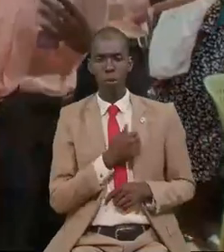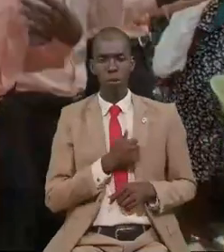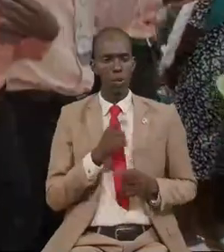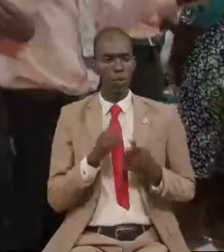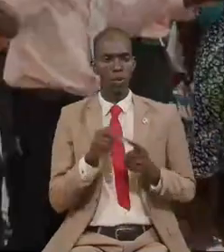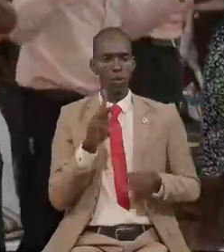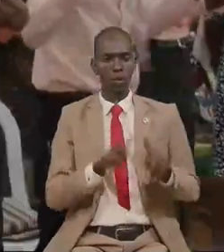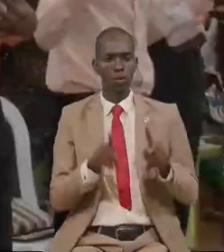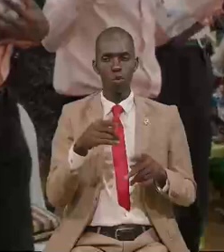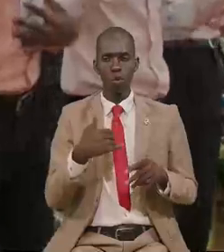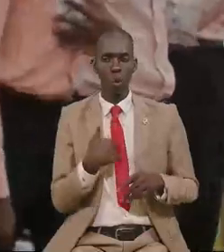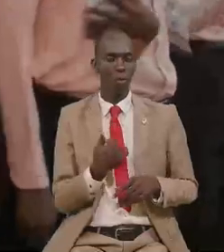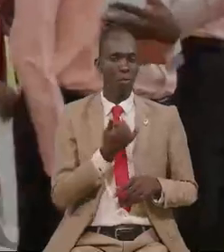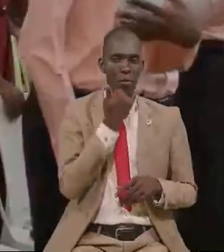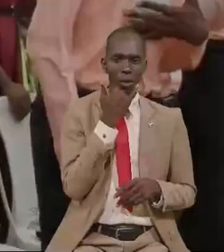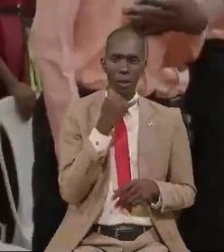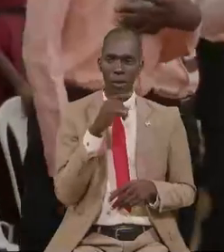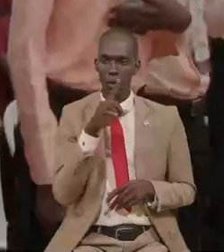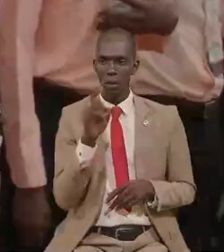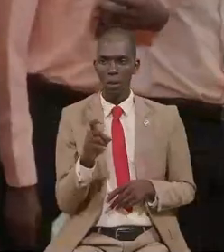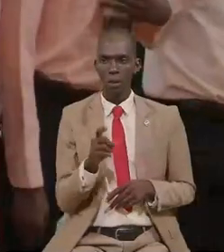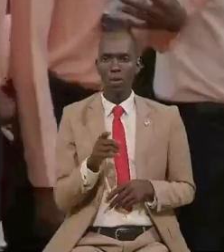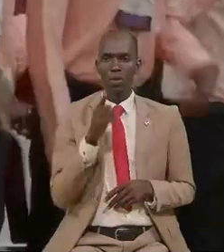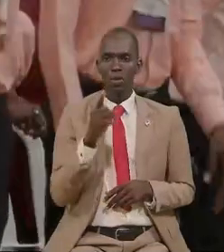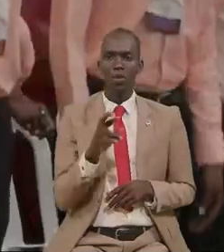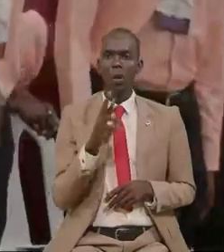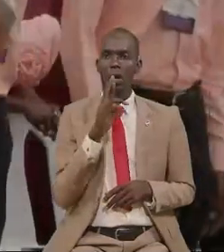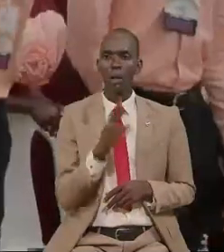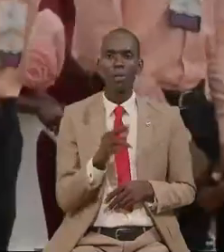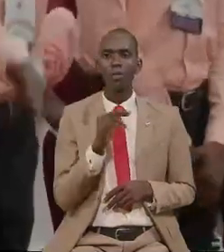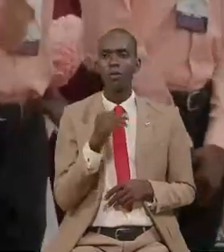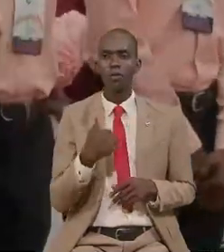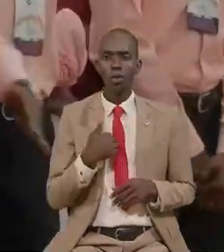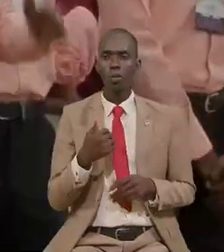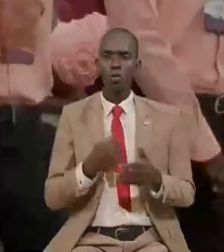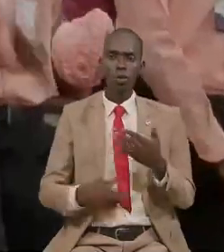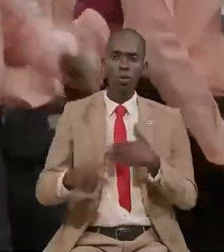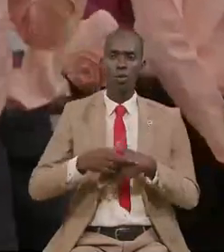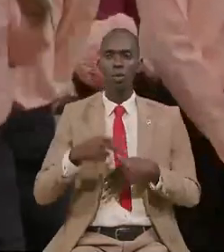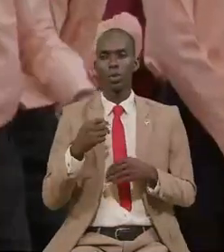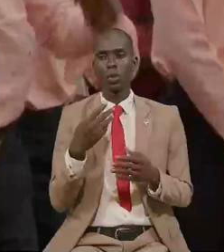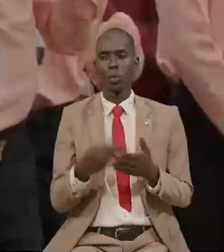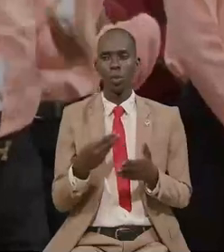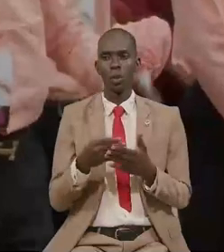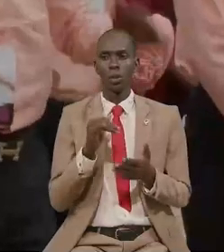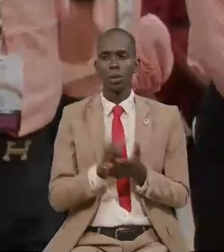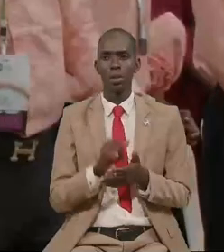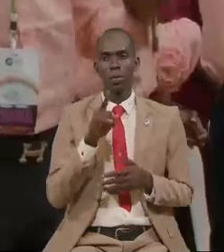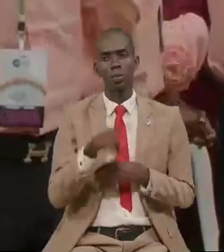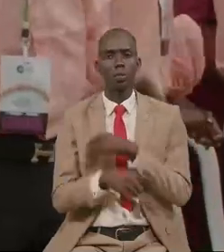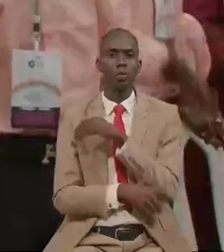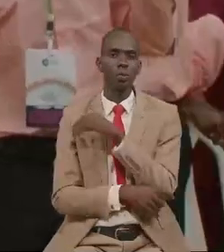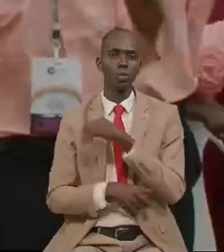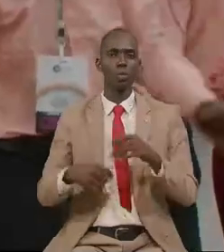à ceux que tu as offensés. Tu n'as pas restauré l'argent que tu as volé.